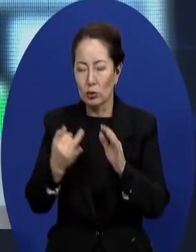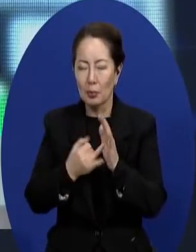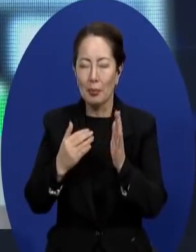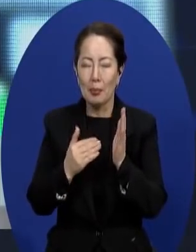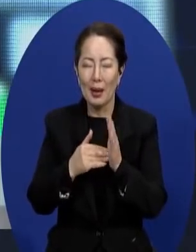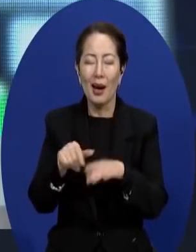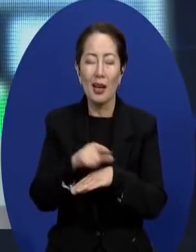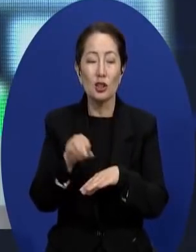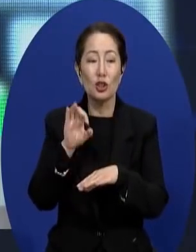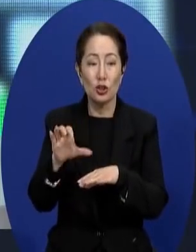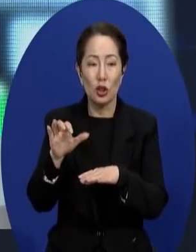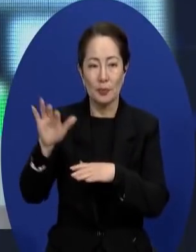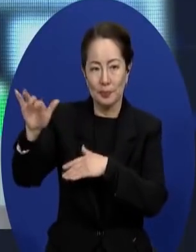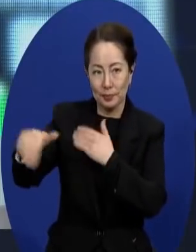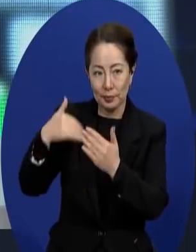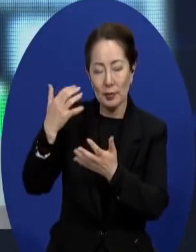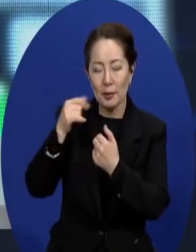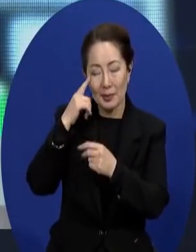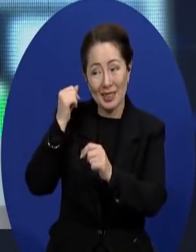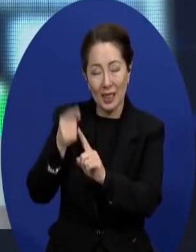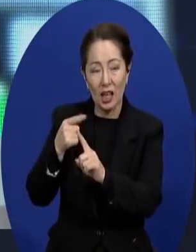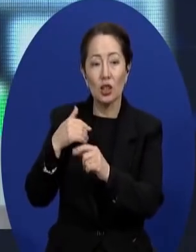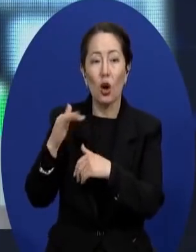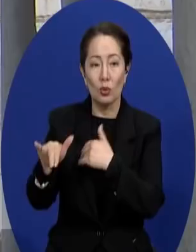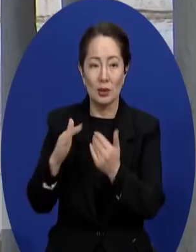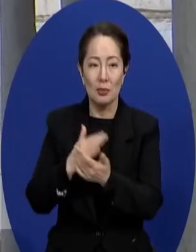бүтээгдэхүүн импортлох захиалга хийгээд байгаа юм байна.